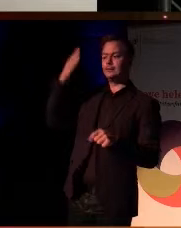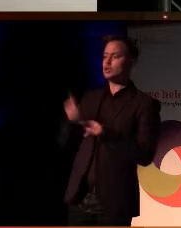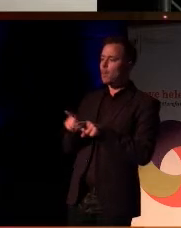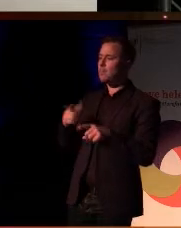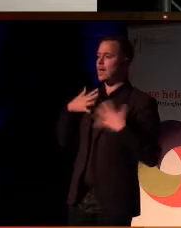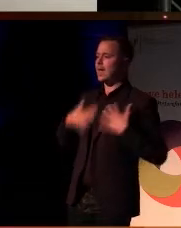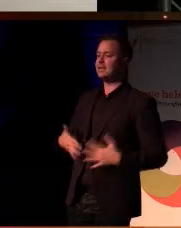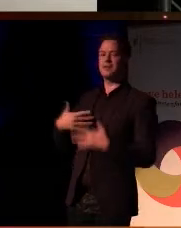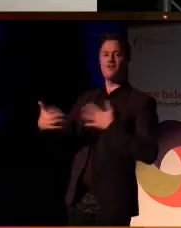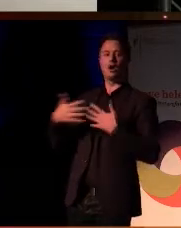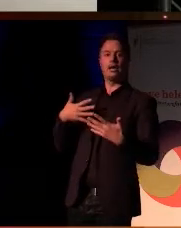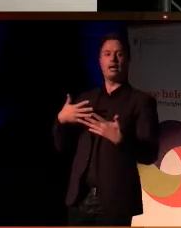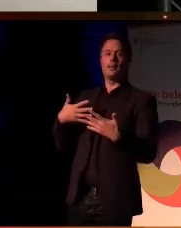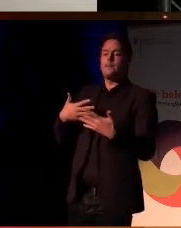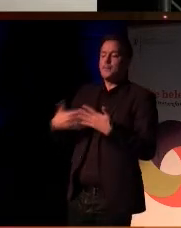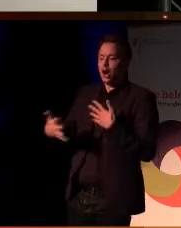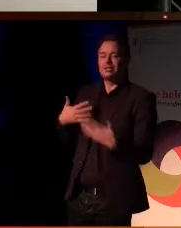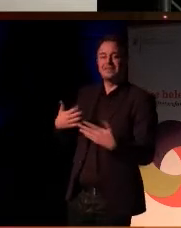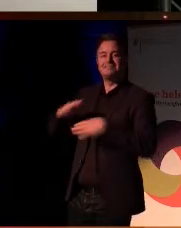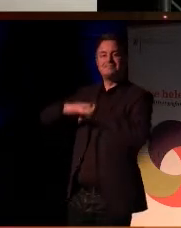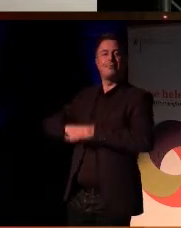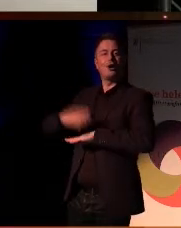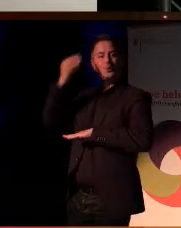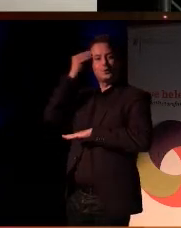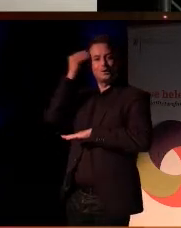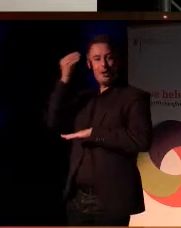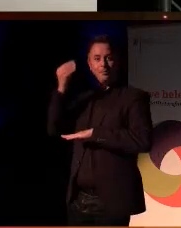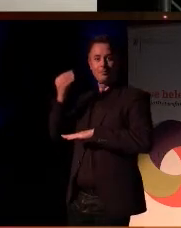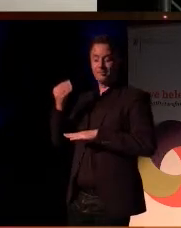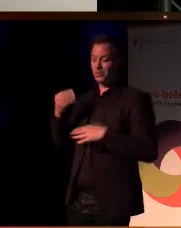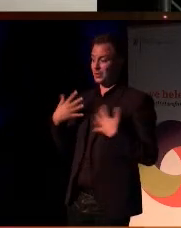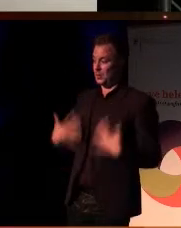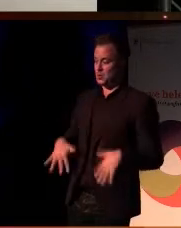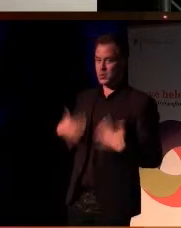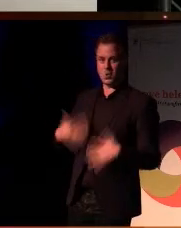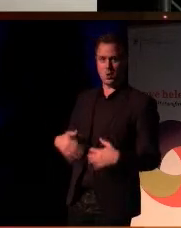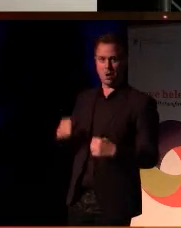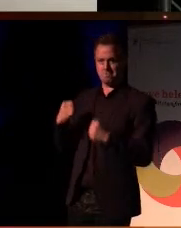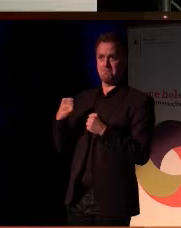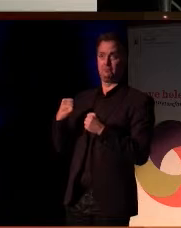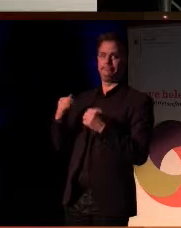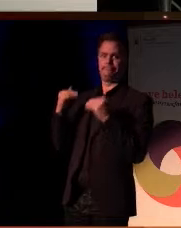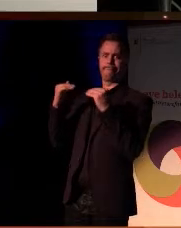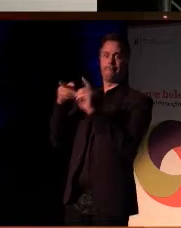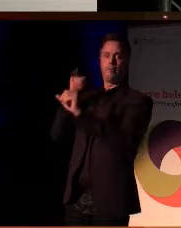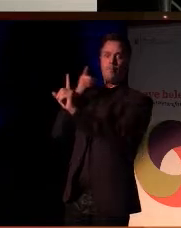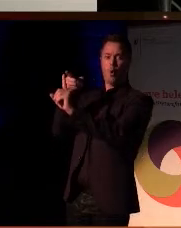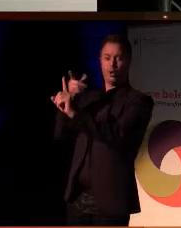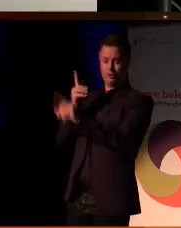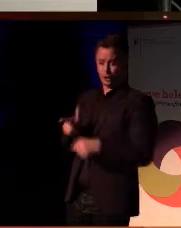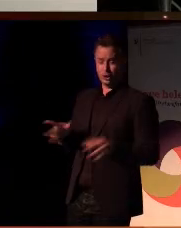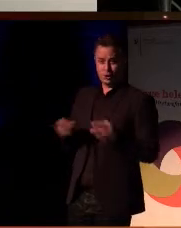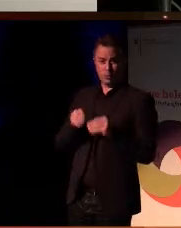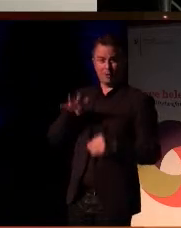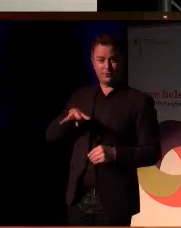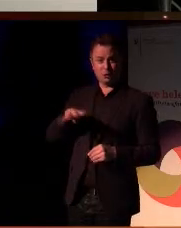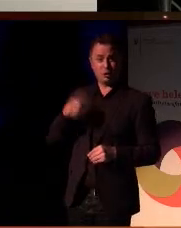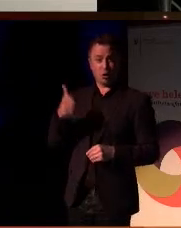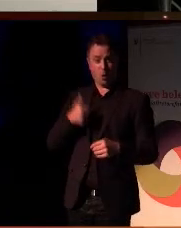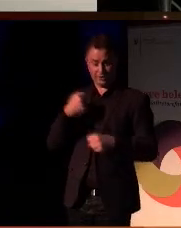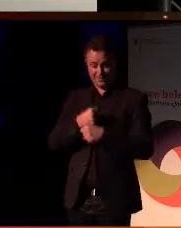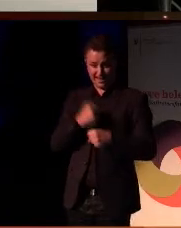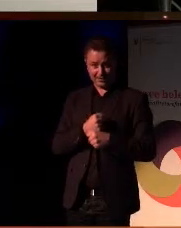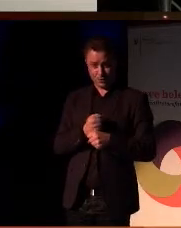helsefaglig praksis som kunnskapsbasert. Det et ganske hårete mål når du har 14 årsverk og fire av de